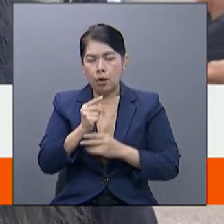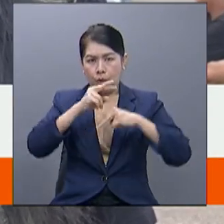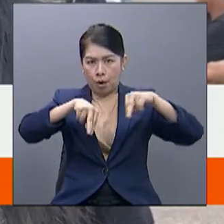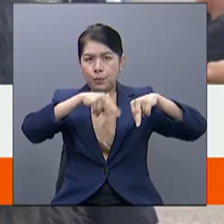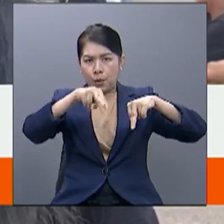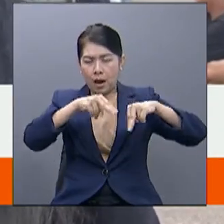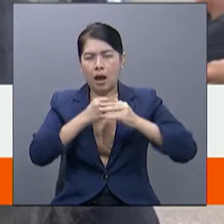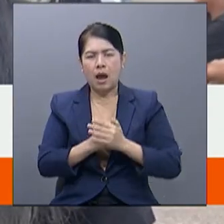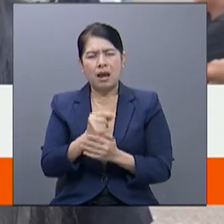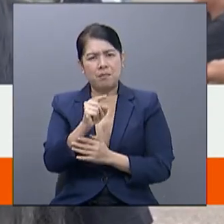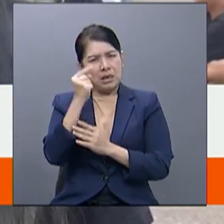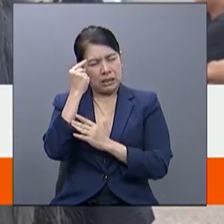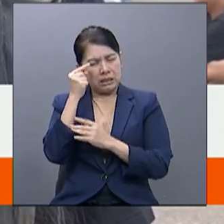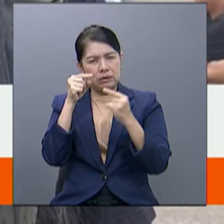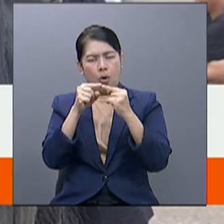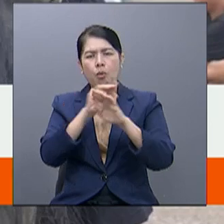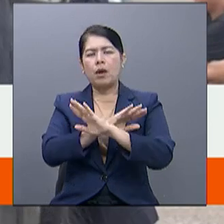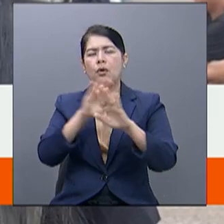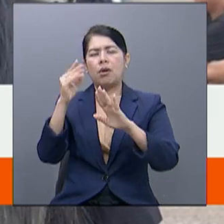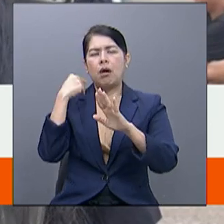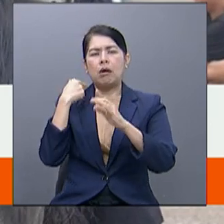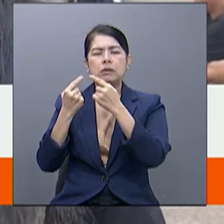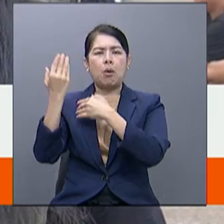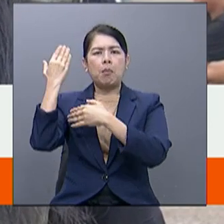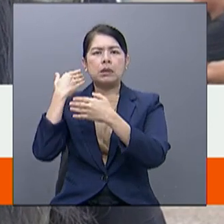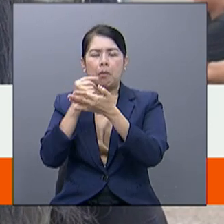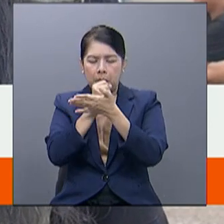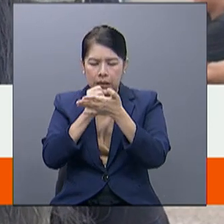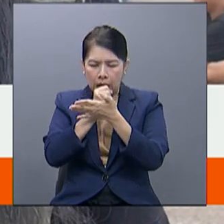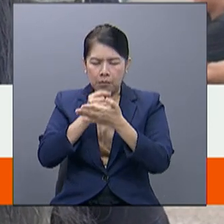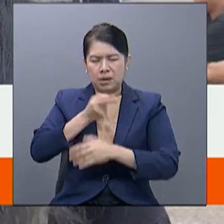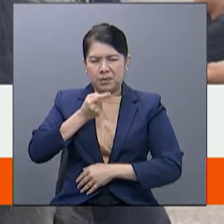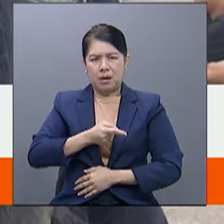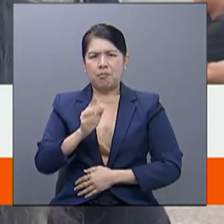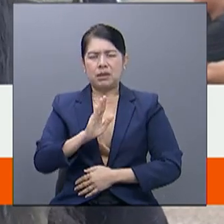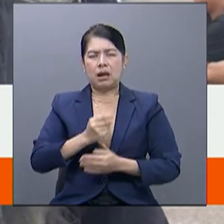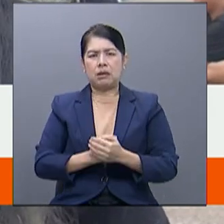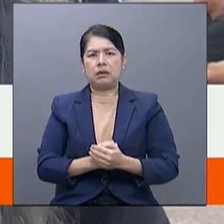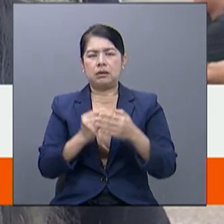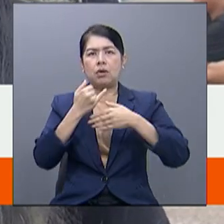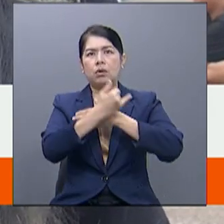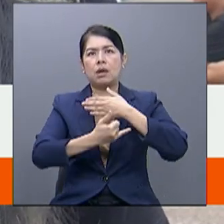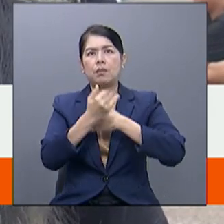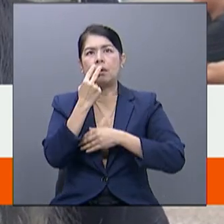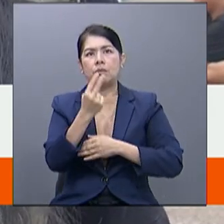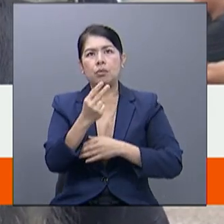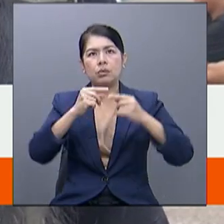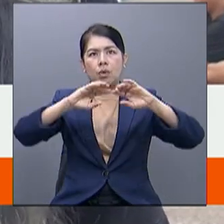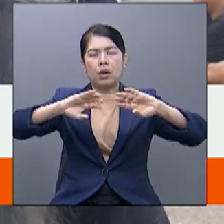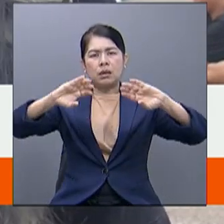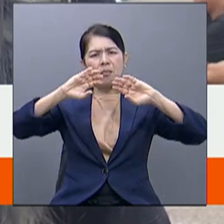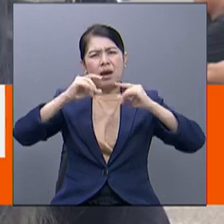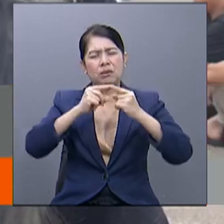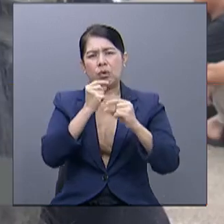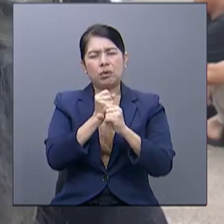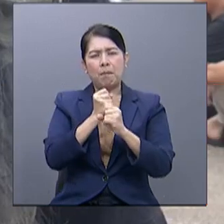วต่างชาติเขาจะมองเราให้ประเทศไทยอยู่แบบอยู่ทำงานไม่เป็นหรออยู่แบบ government อยู่เขาเรียกว่าไม่มีความน่